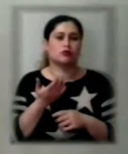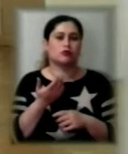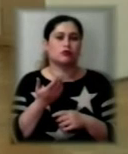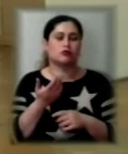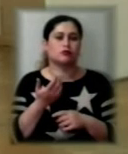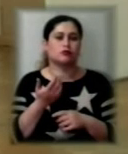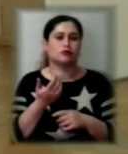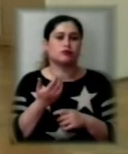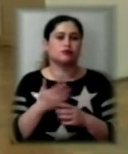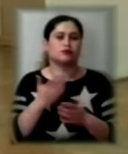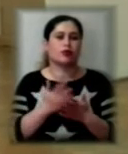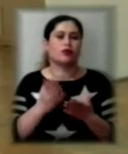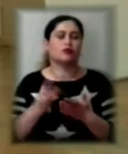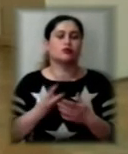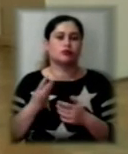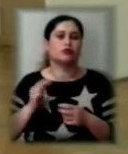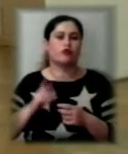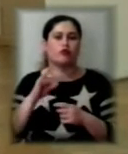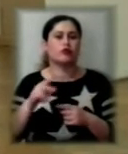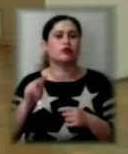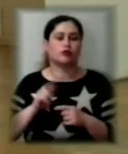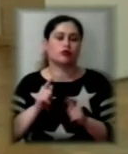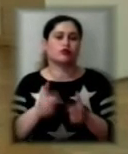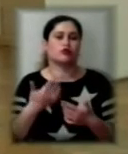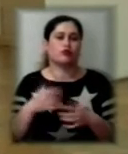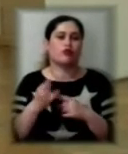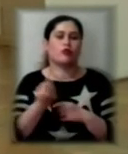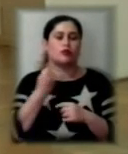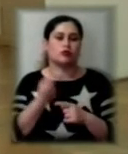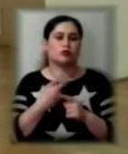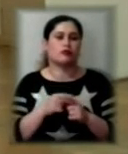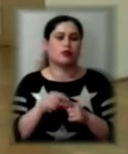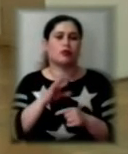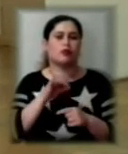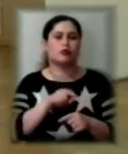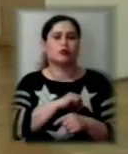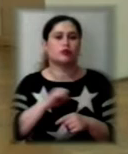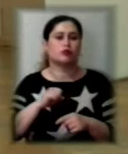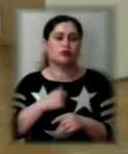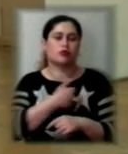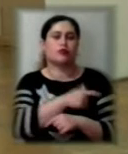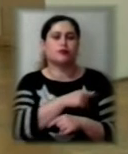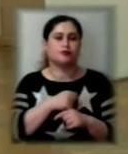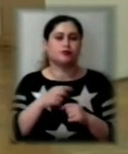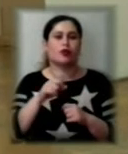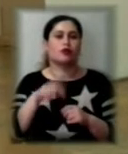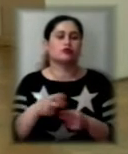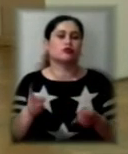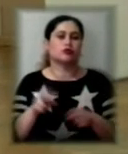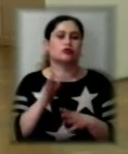мали бажання працювати, вони працевлаштувалися в обласному протитуберкульозну лікарню. А тут залишились ті